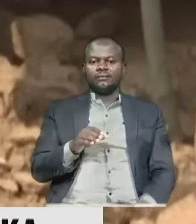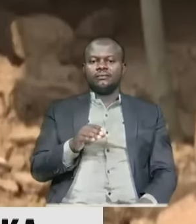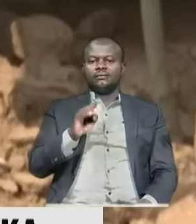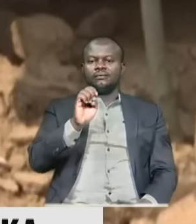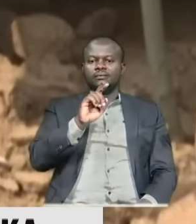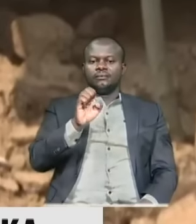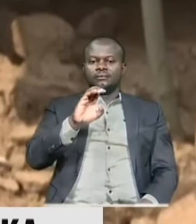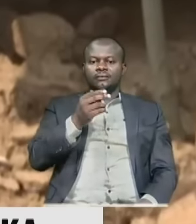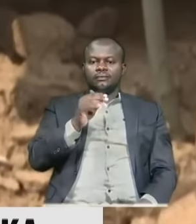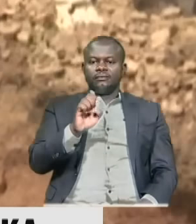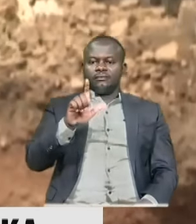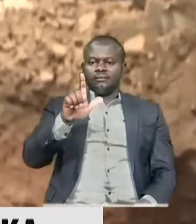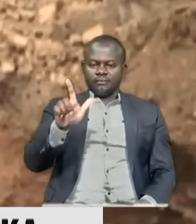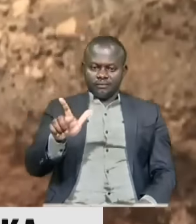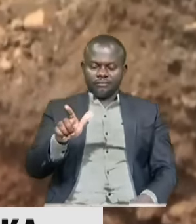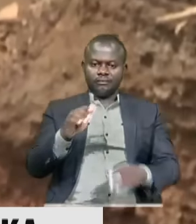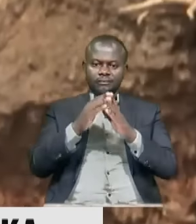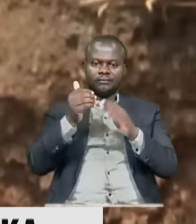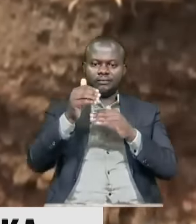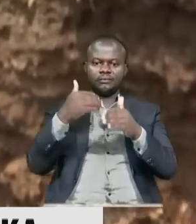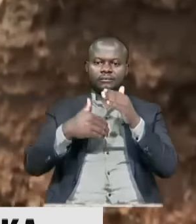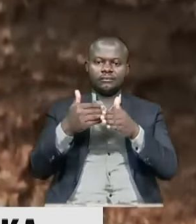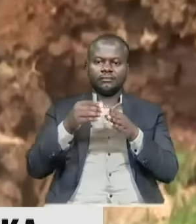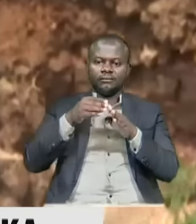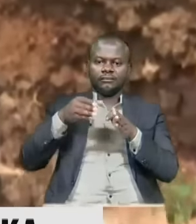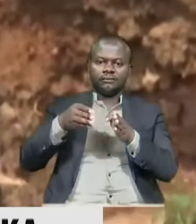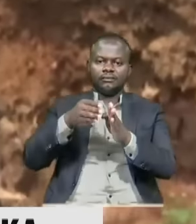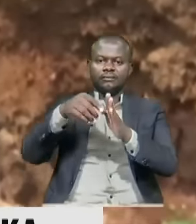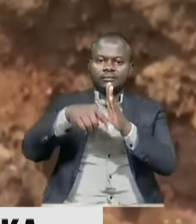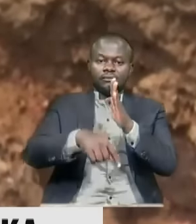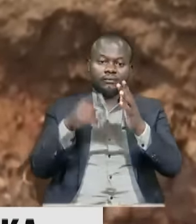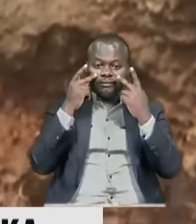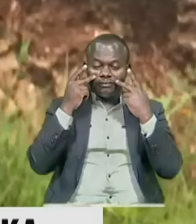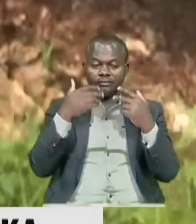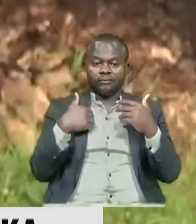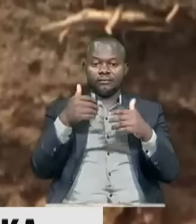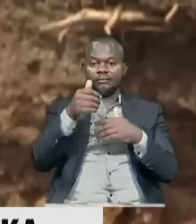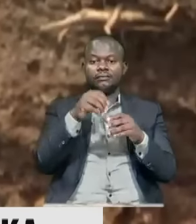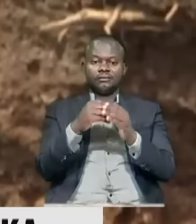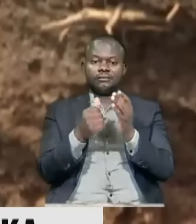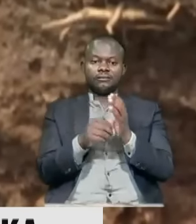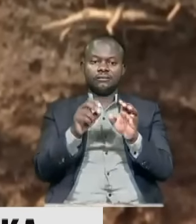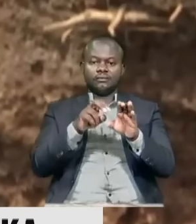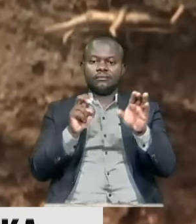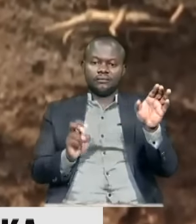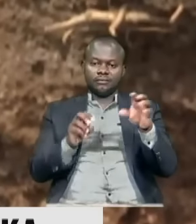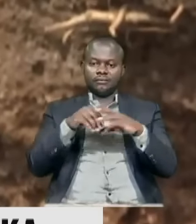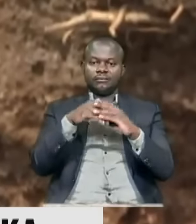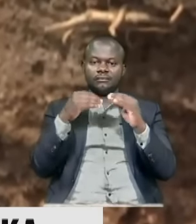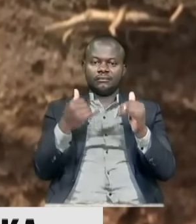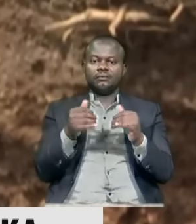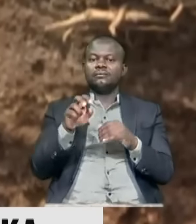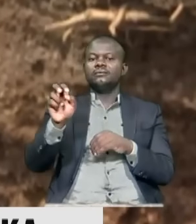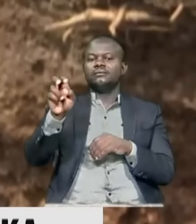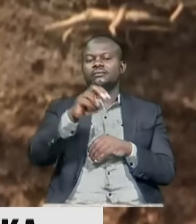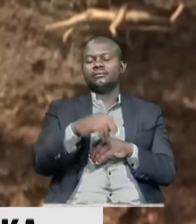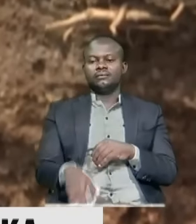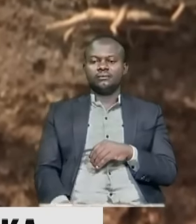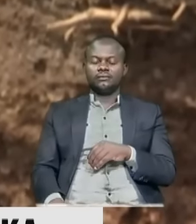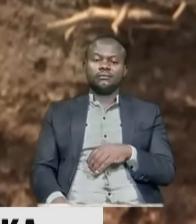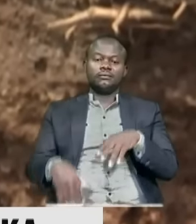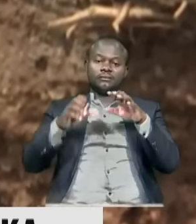Ezekiel utuye mu mudugudu wa Gateko, inzu yasatiriwe na ruhurura, abona ubuzima bwe buri mu kaga, ayivamo none bari gusembera. Imvura